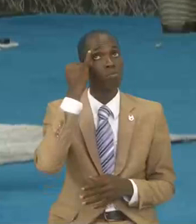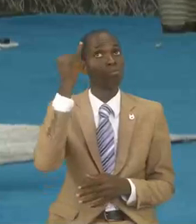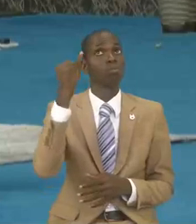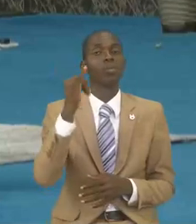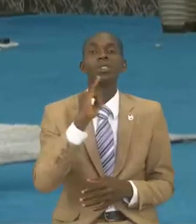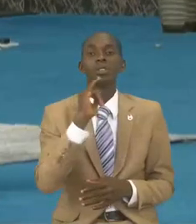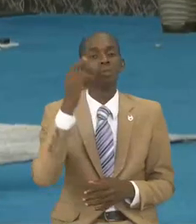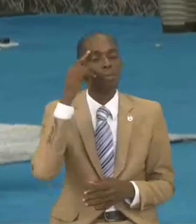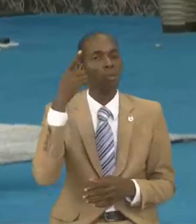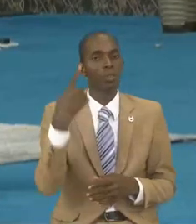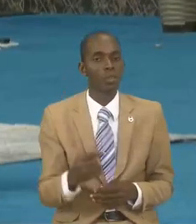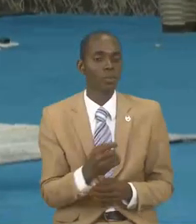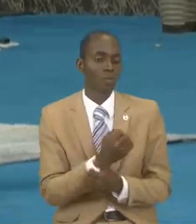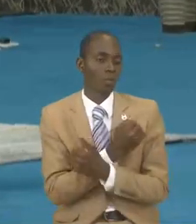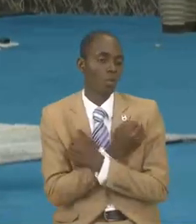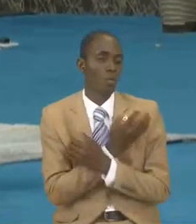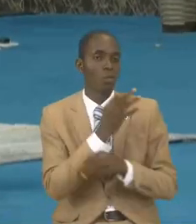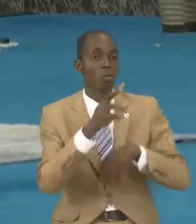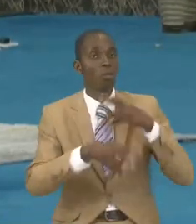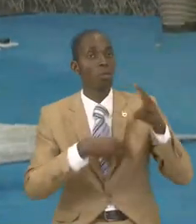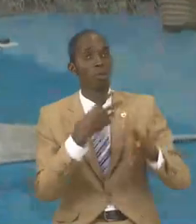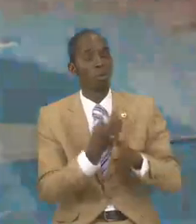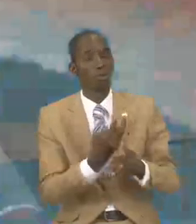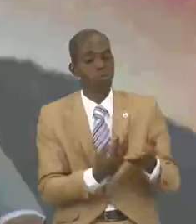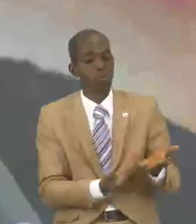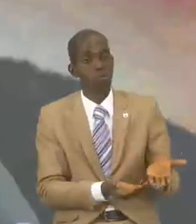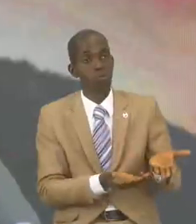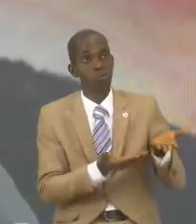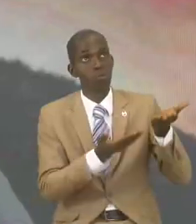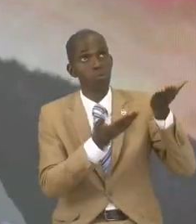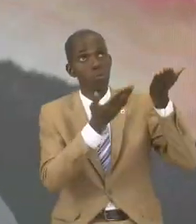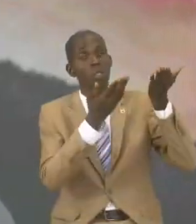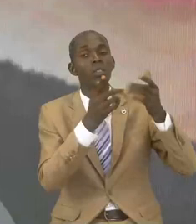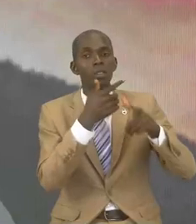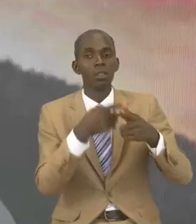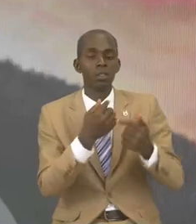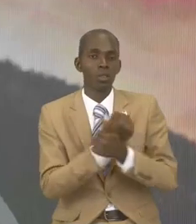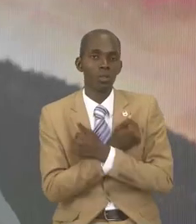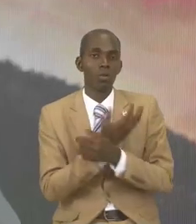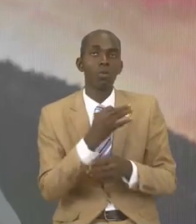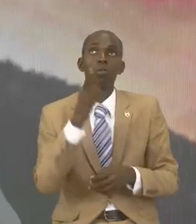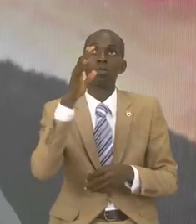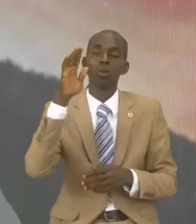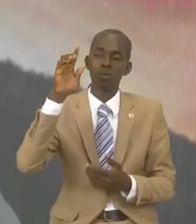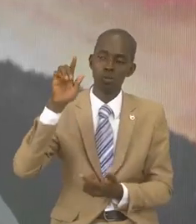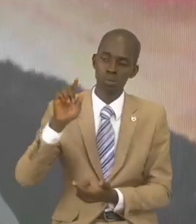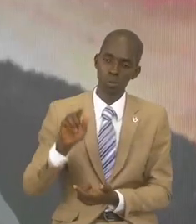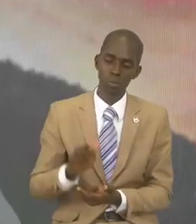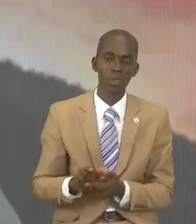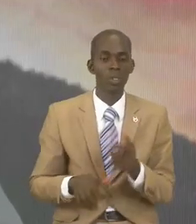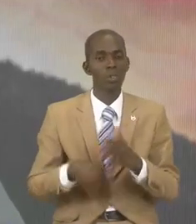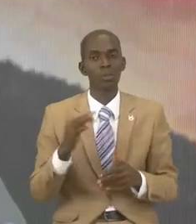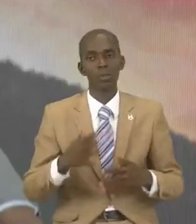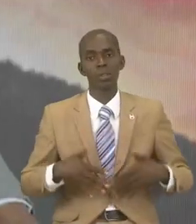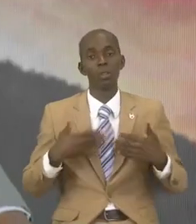est pour l'amour du monde, alors l'amour de Dieu a disparu. N'aimez point